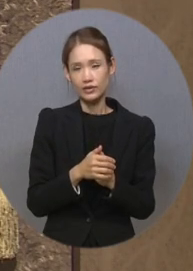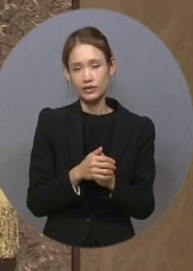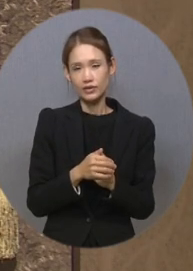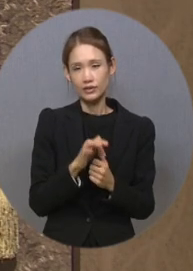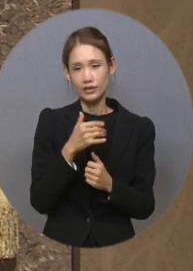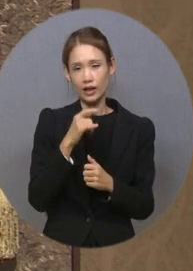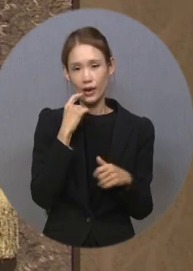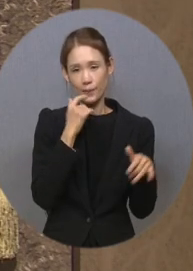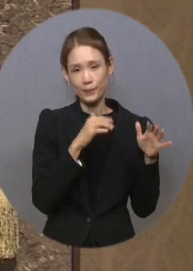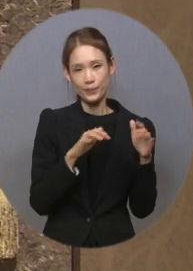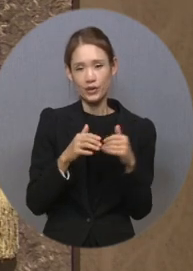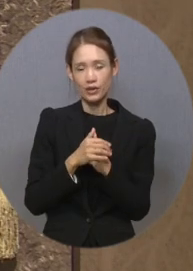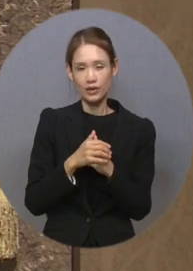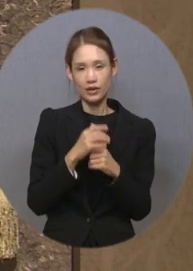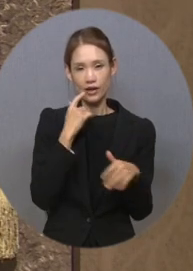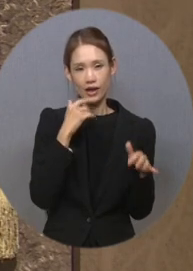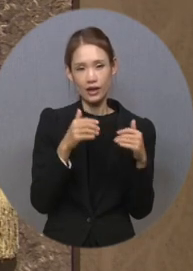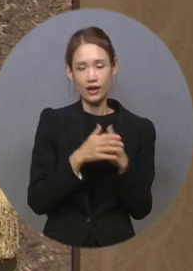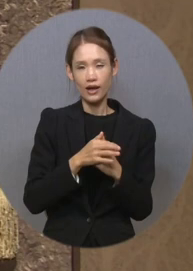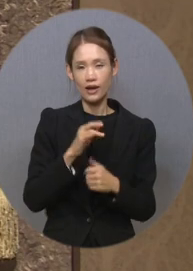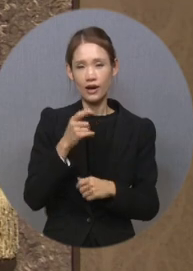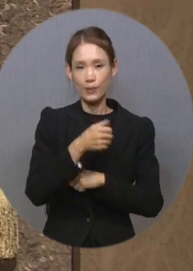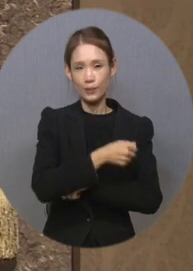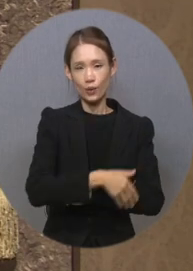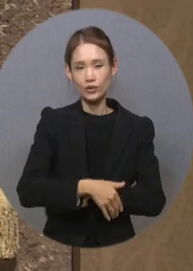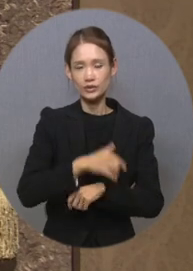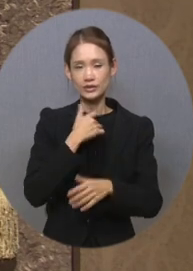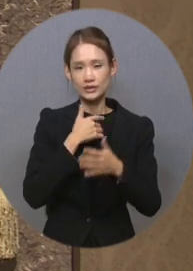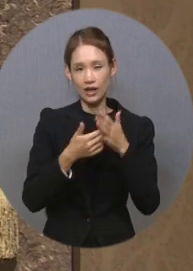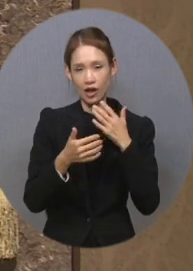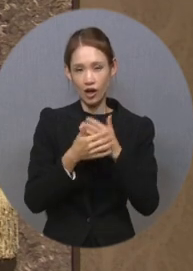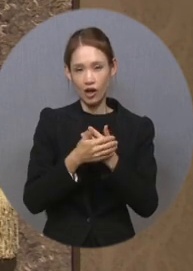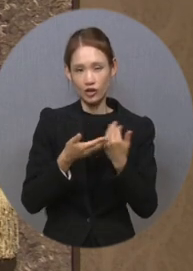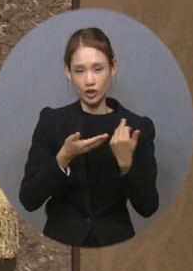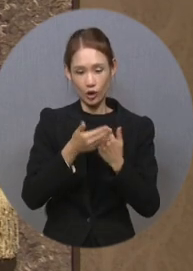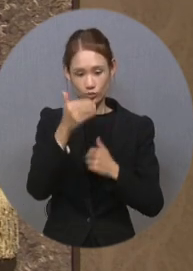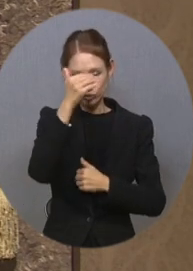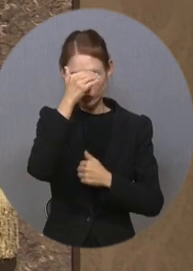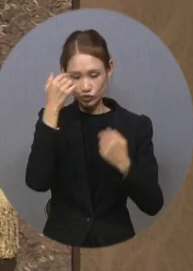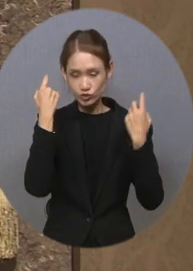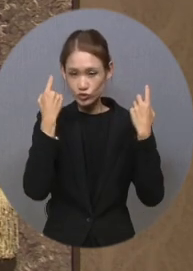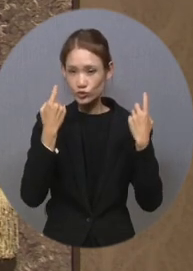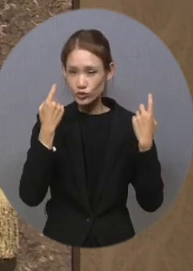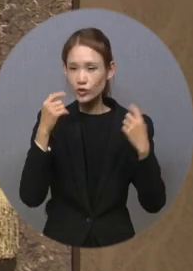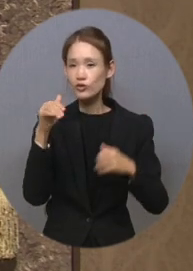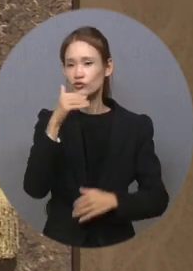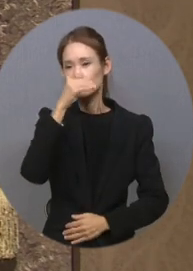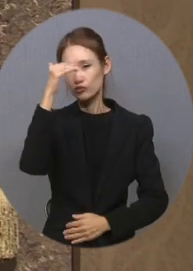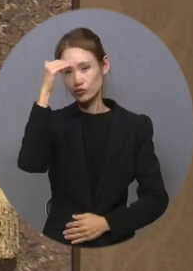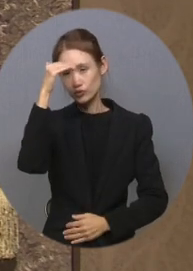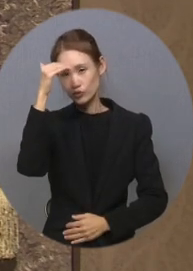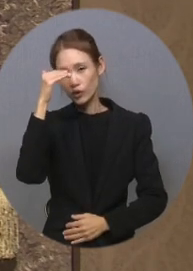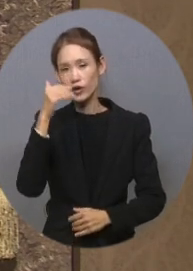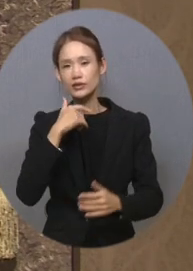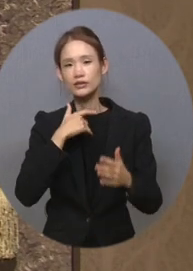갯벌이라든가 그 해양 레포츠라든가 이런 체험하는 거 또 섬을 투어하는 거 이런 체험 행사 네.